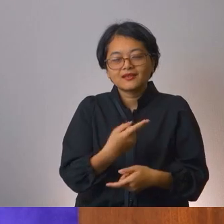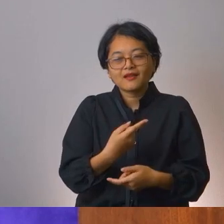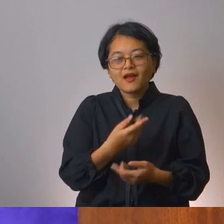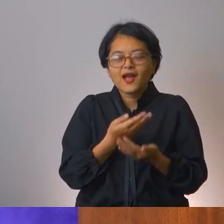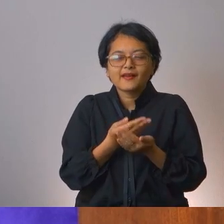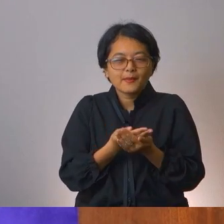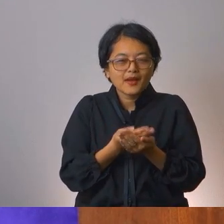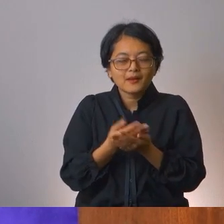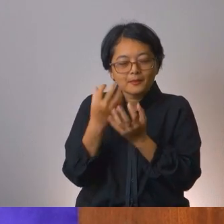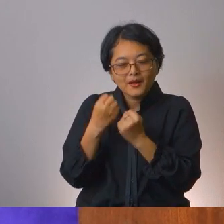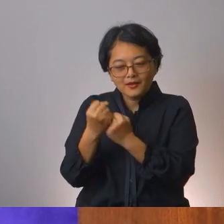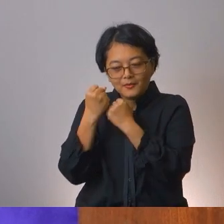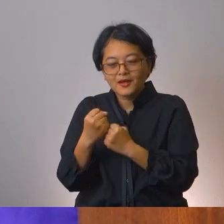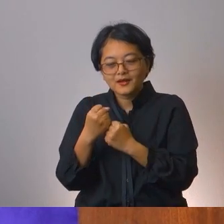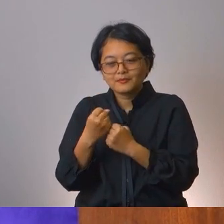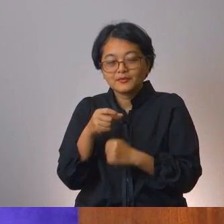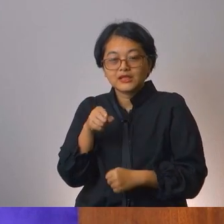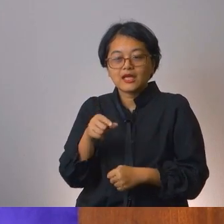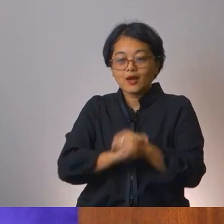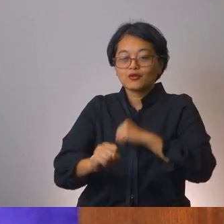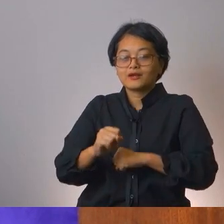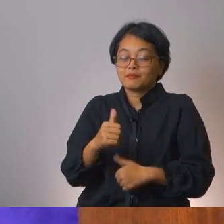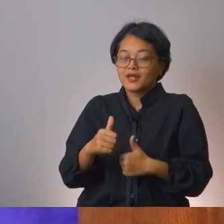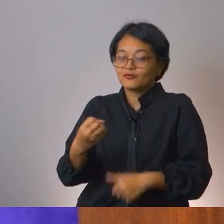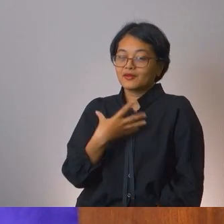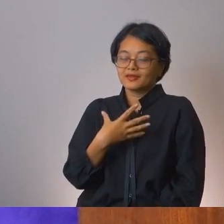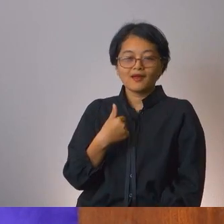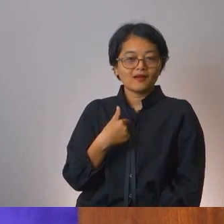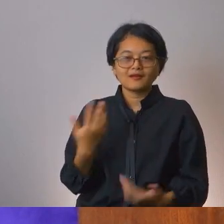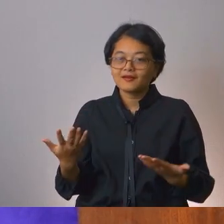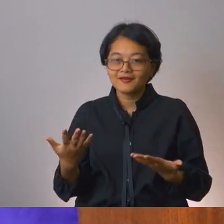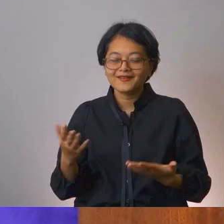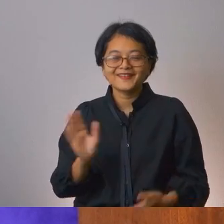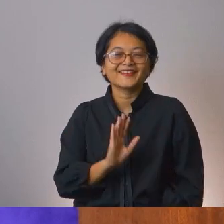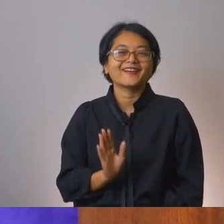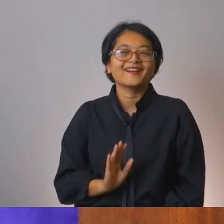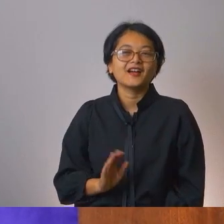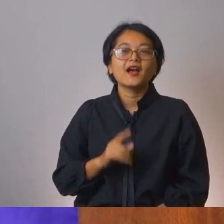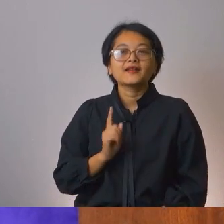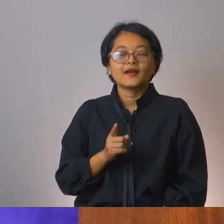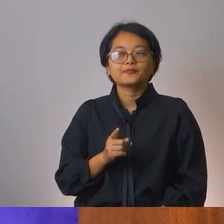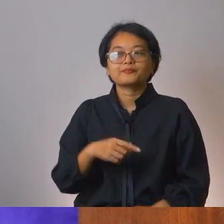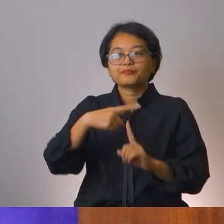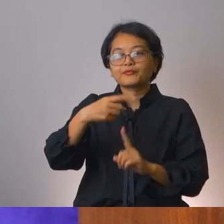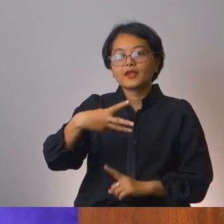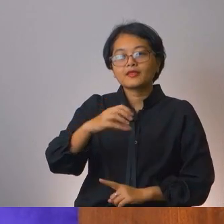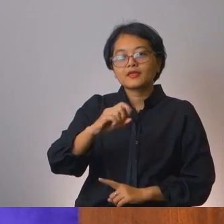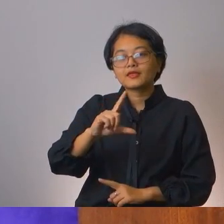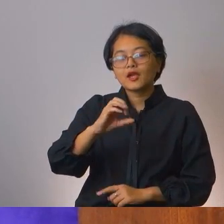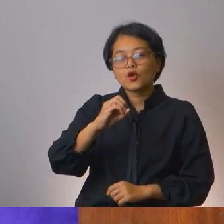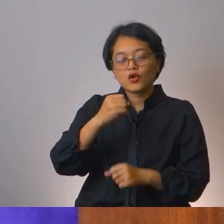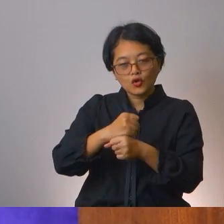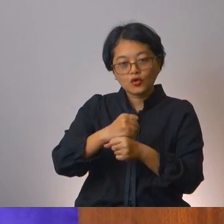lakukan. Menurut seorang teolog yang bernama R. Snackenberg, dia berkata begini Bapak Ibu